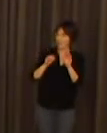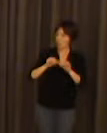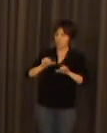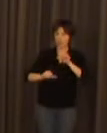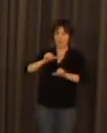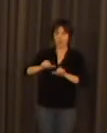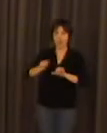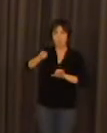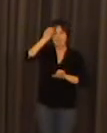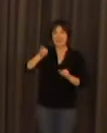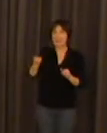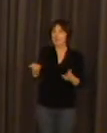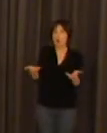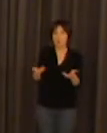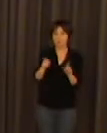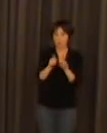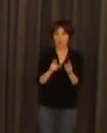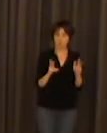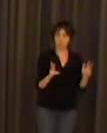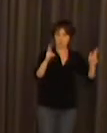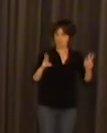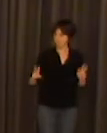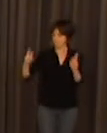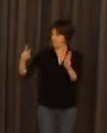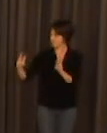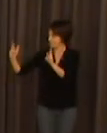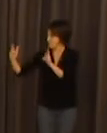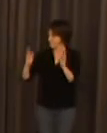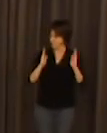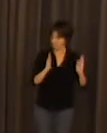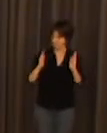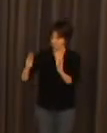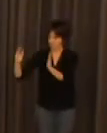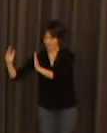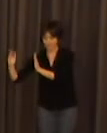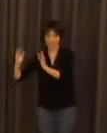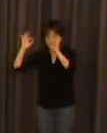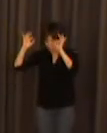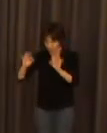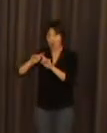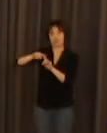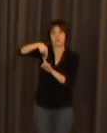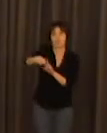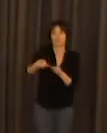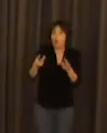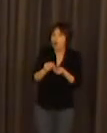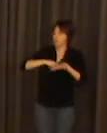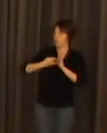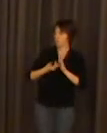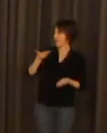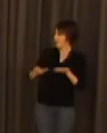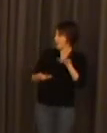i també poder oferir a la llarga un sistema d'avaluació que tingui en compte, doncs,